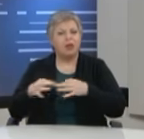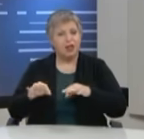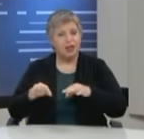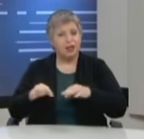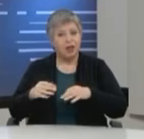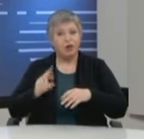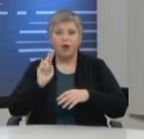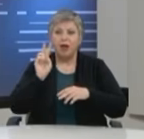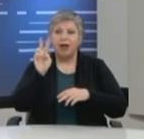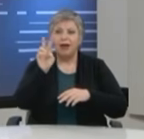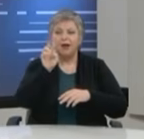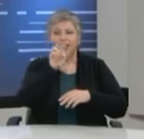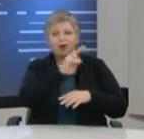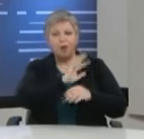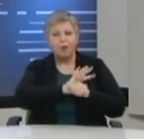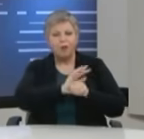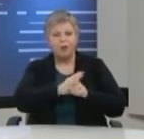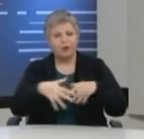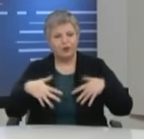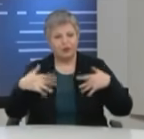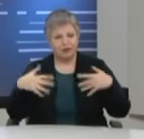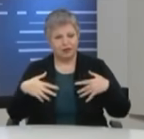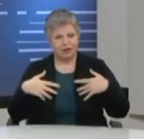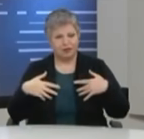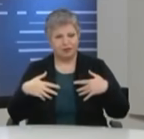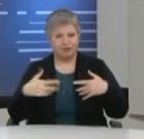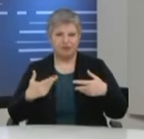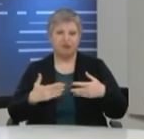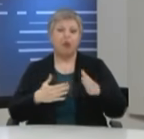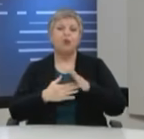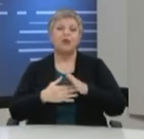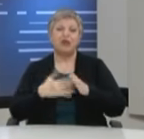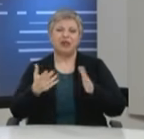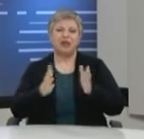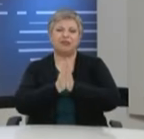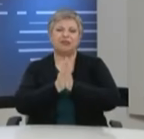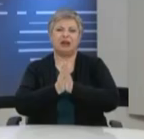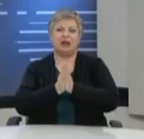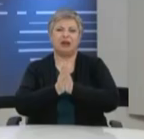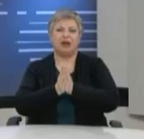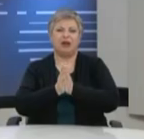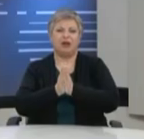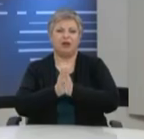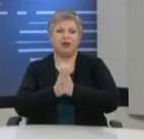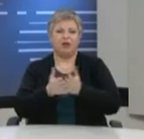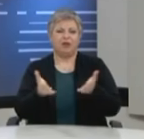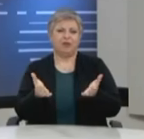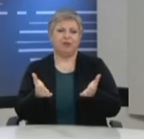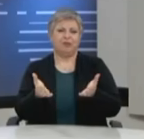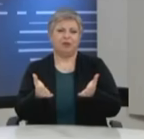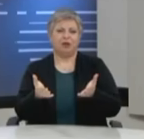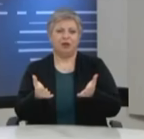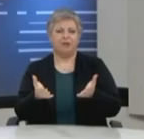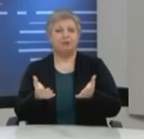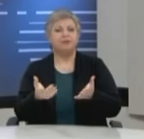Ήσυχα, παρακαλώ. Μην διαλέγεστε. Σας παρακαλώ. Παρακολουθούμε. Μην προσβάλλετε τους ανθρώπους που ήθελαν να παρακολουθήσουν τη